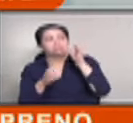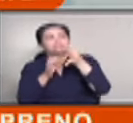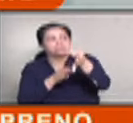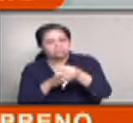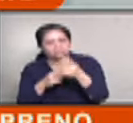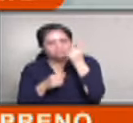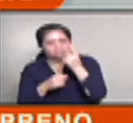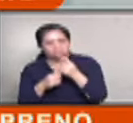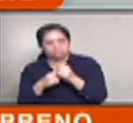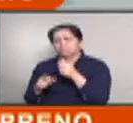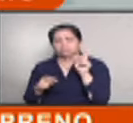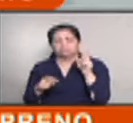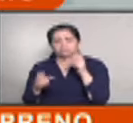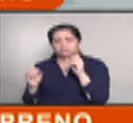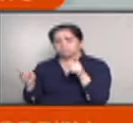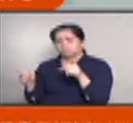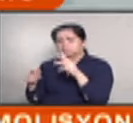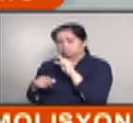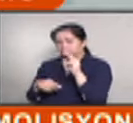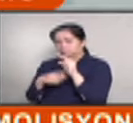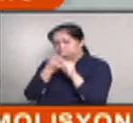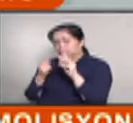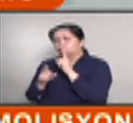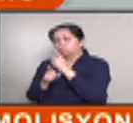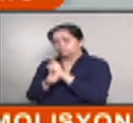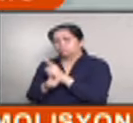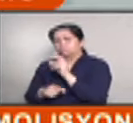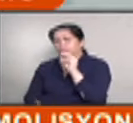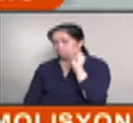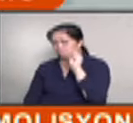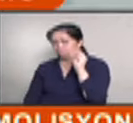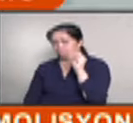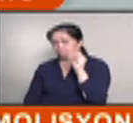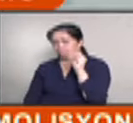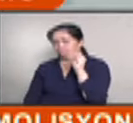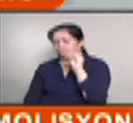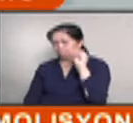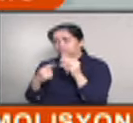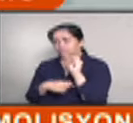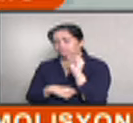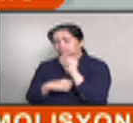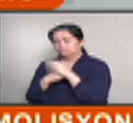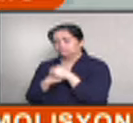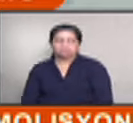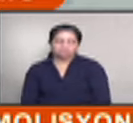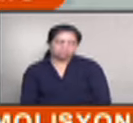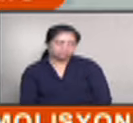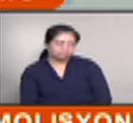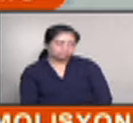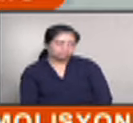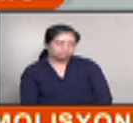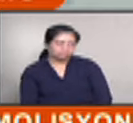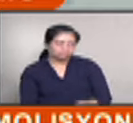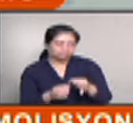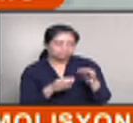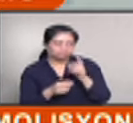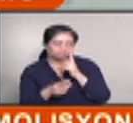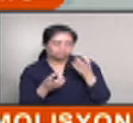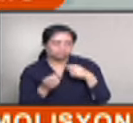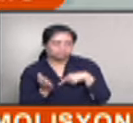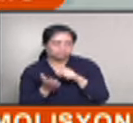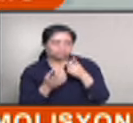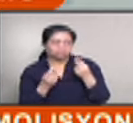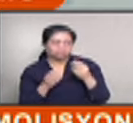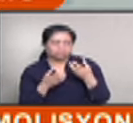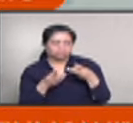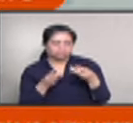mo na naman Tuesday. Monday na lang, para sure. Monday next week? Opo, opo. Sir naman, papahaba mo. Kung talagang gusto mo gawa ng